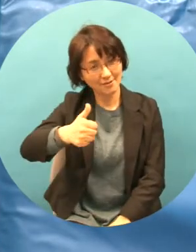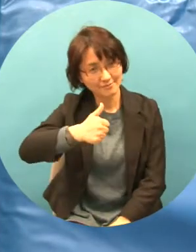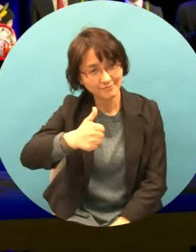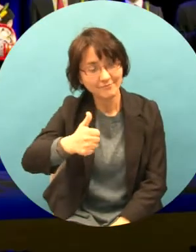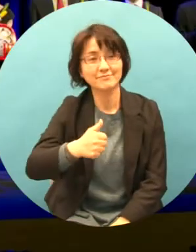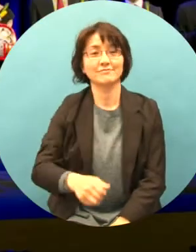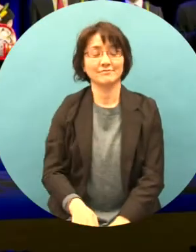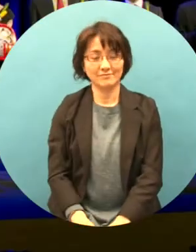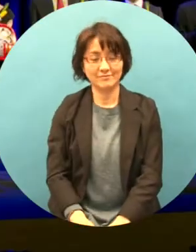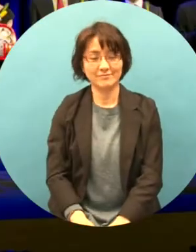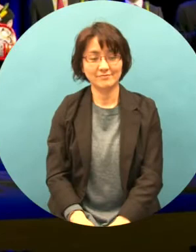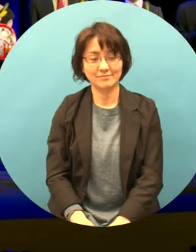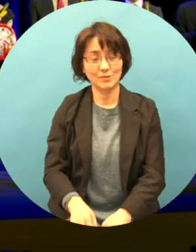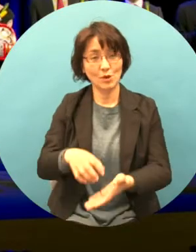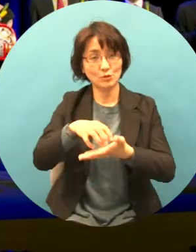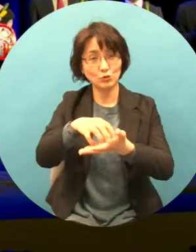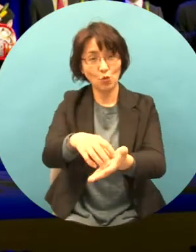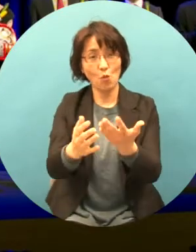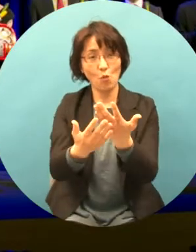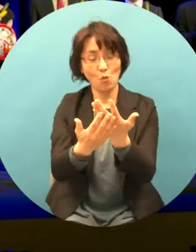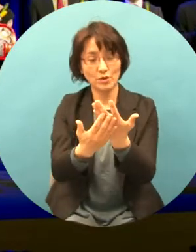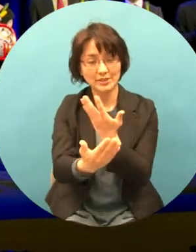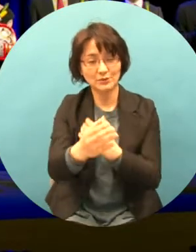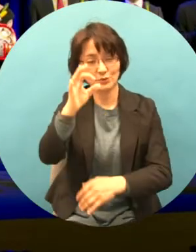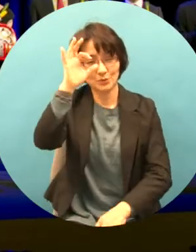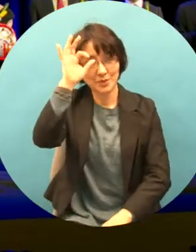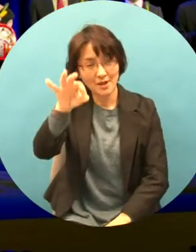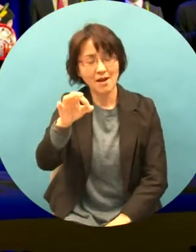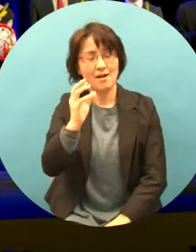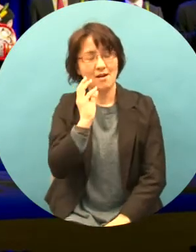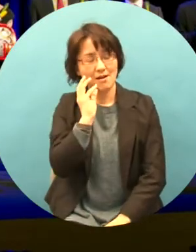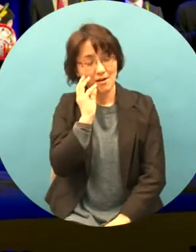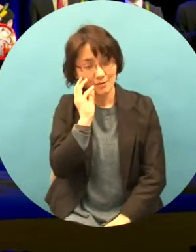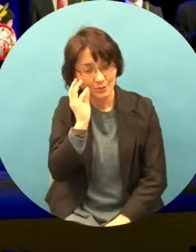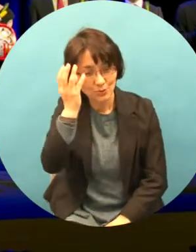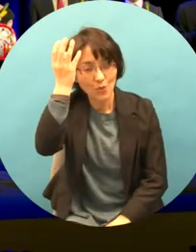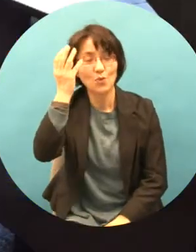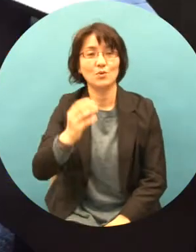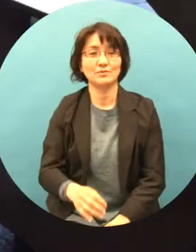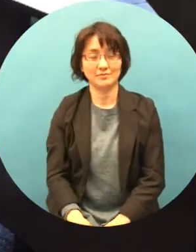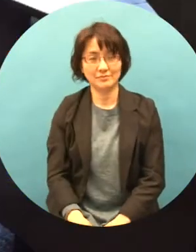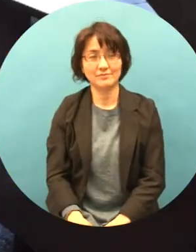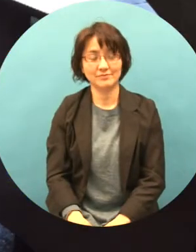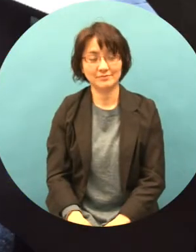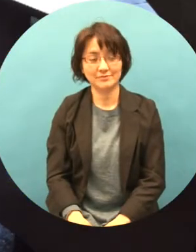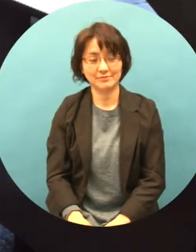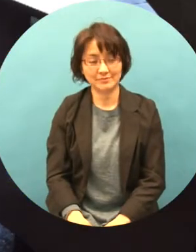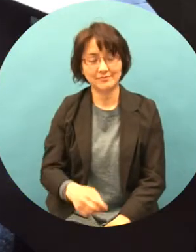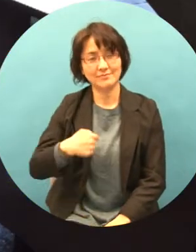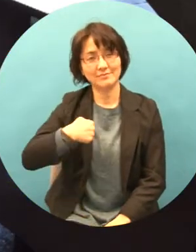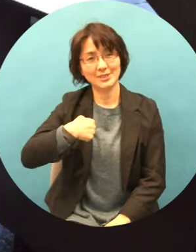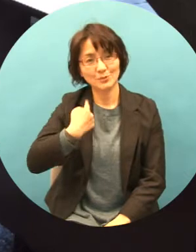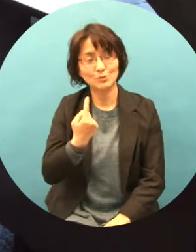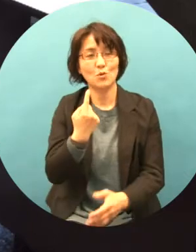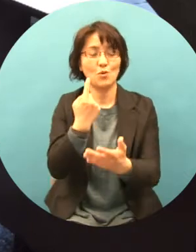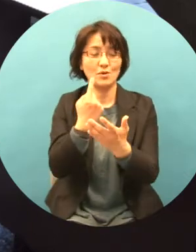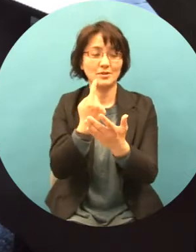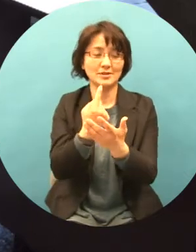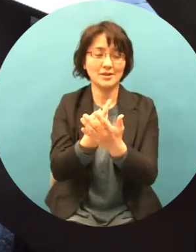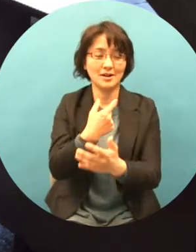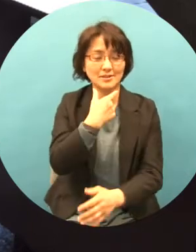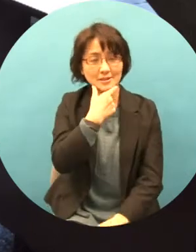。で、授賞式を、見た時に本当に感動して、でそこにぜひ自分